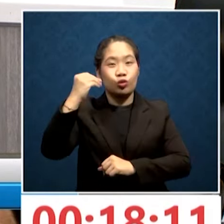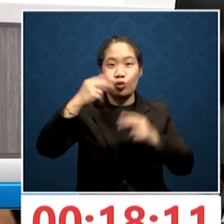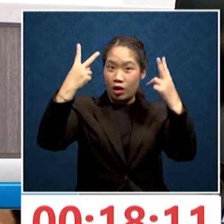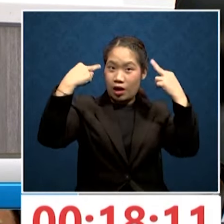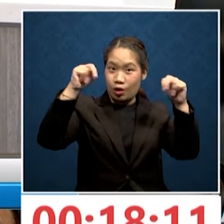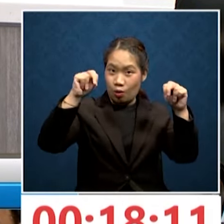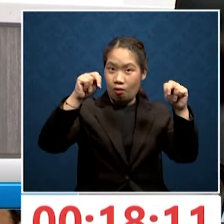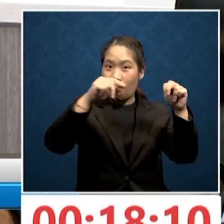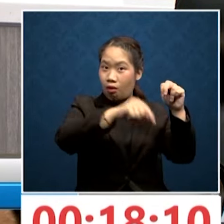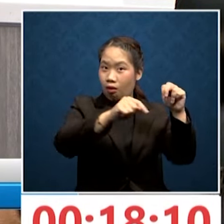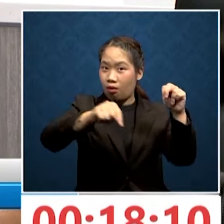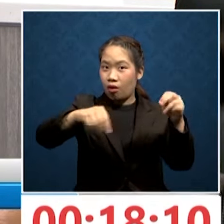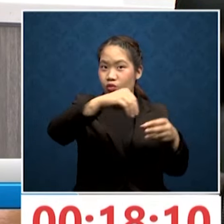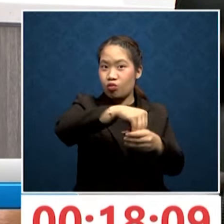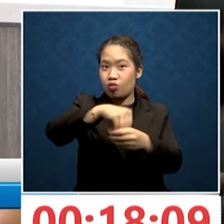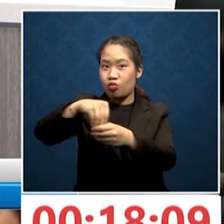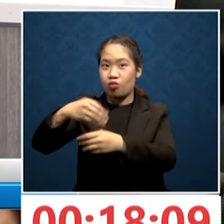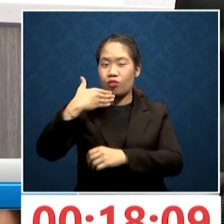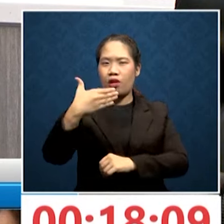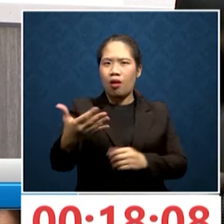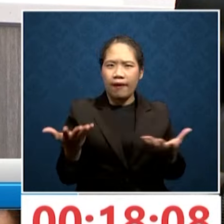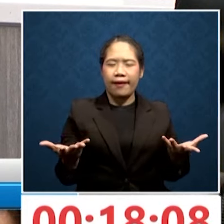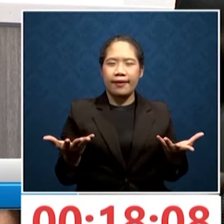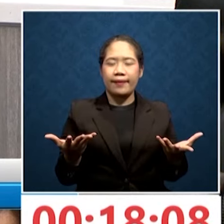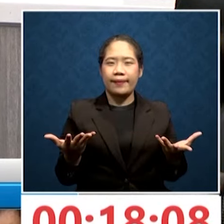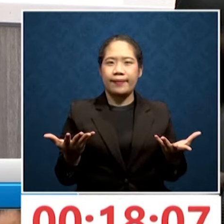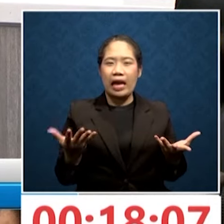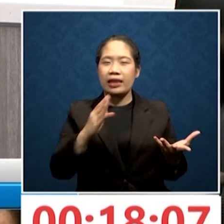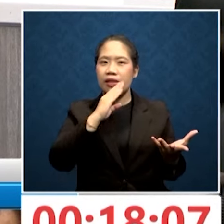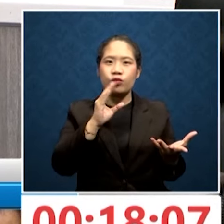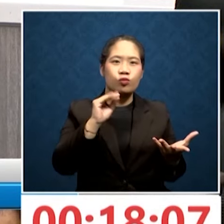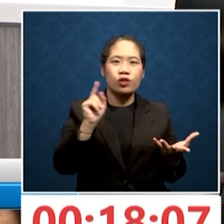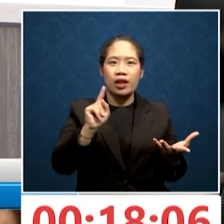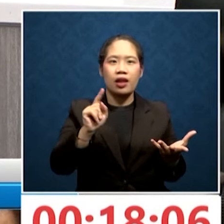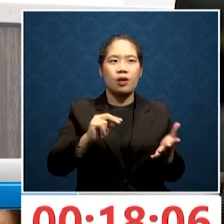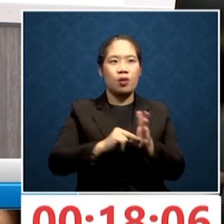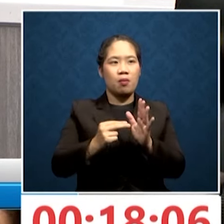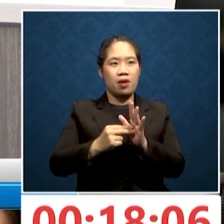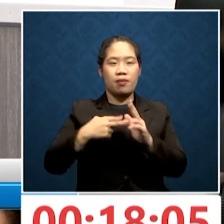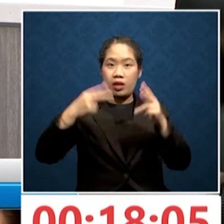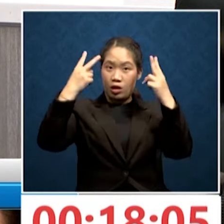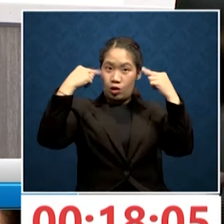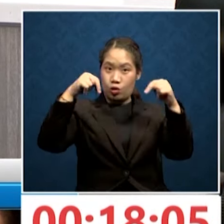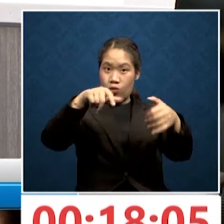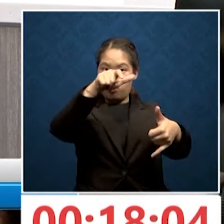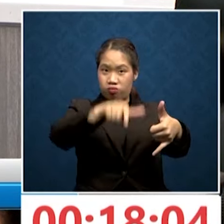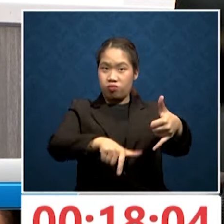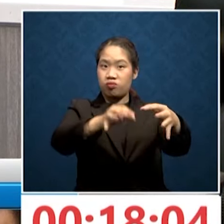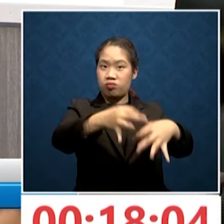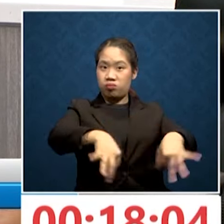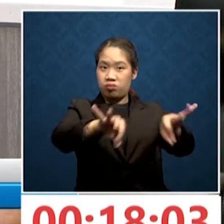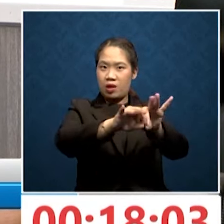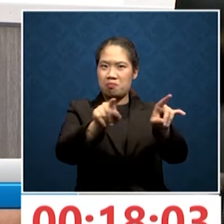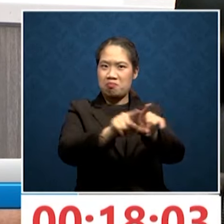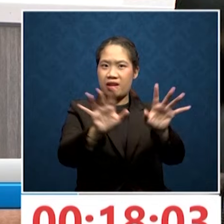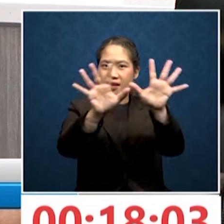ทุกสถานการณ์ถ้าจะเรียกให้ก็คือเป็นรัฐมนตรีที่มีความจำเป็นเหมือนออกซิเจนครับท่านประธานครับคือข